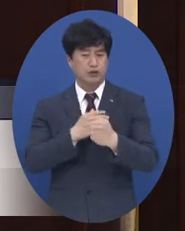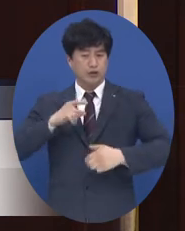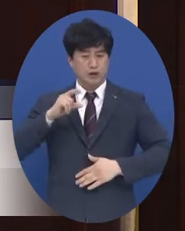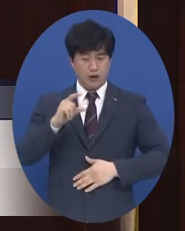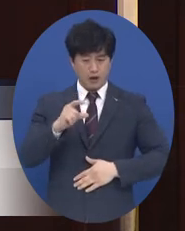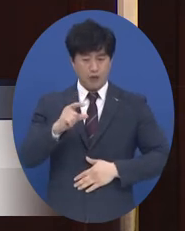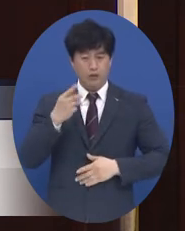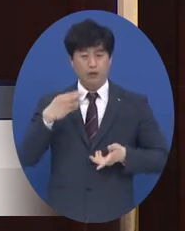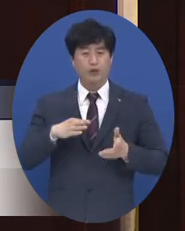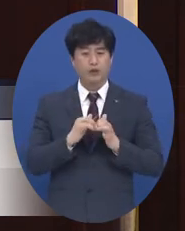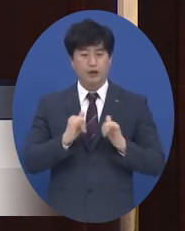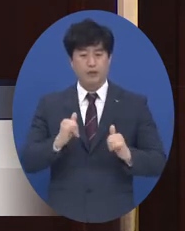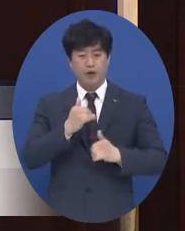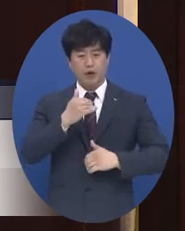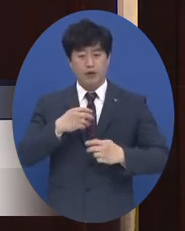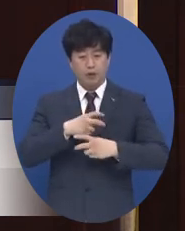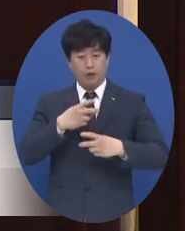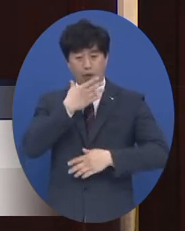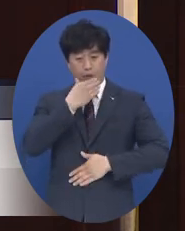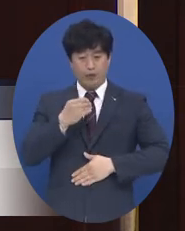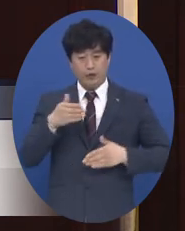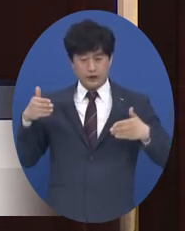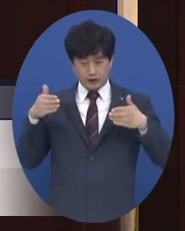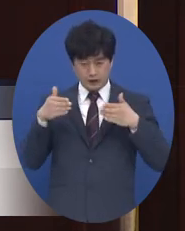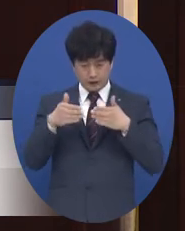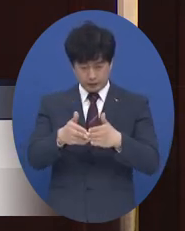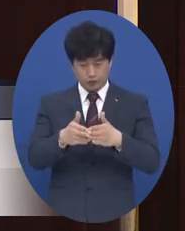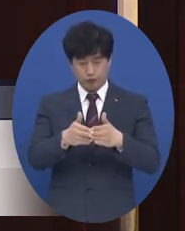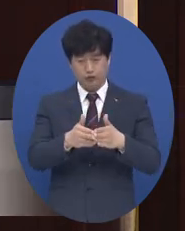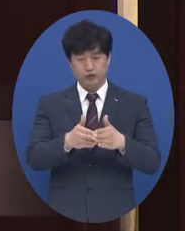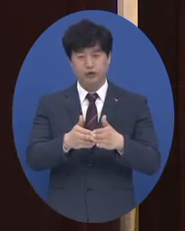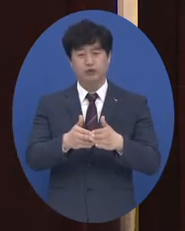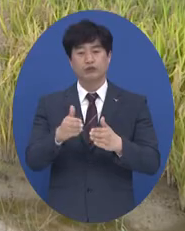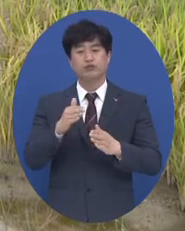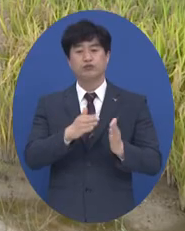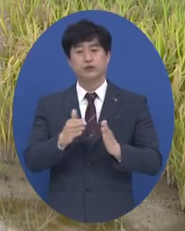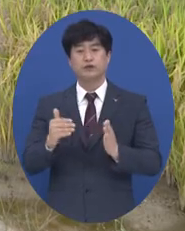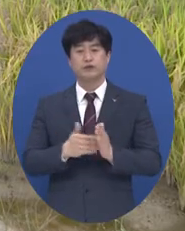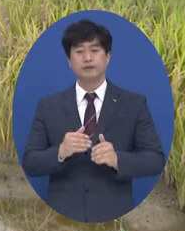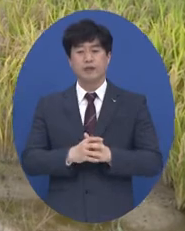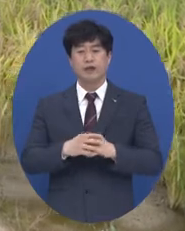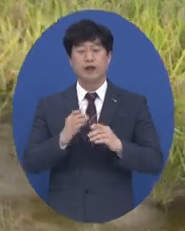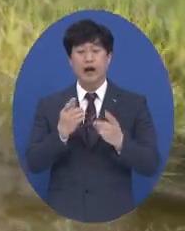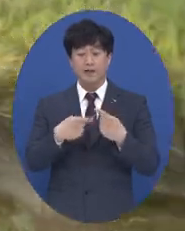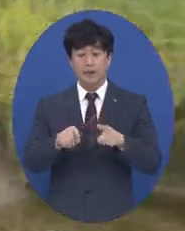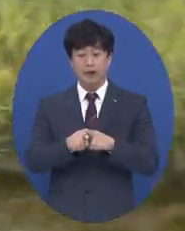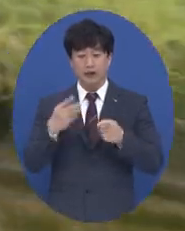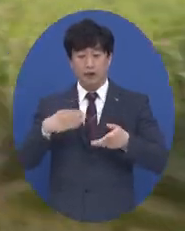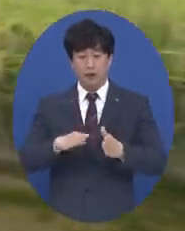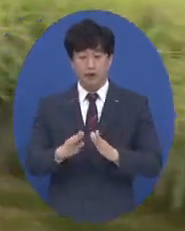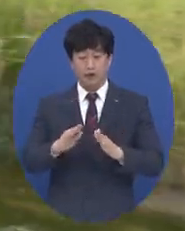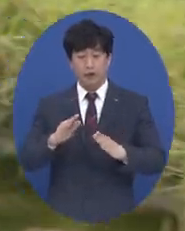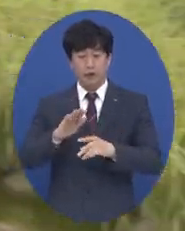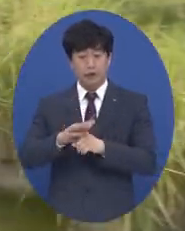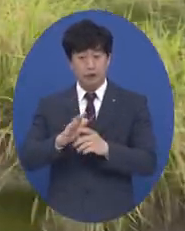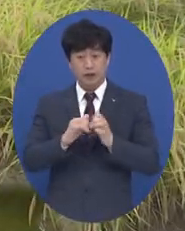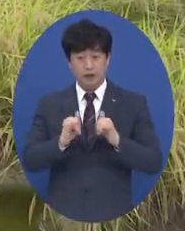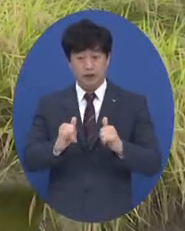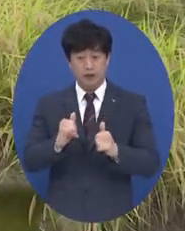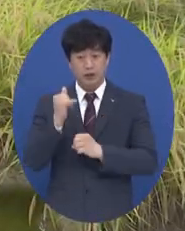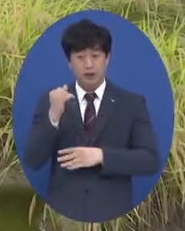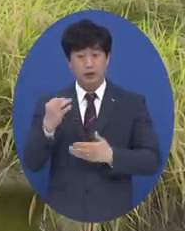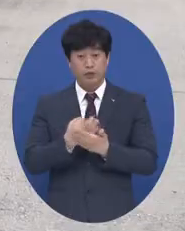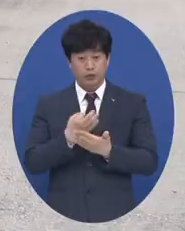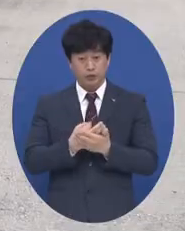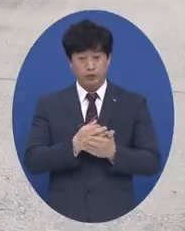강화 보민 보통 복지 의 중점을 두어 변성 했읍니다 이와 함께 경기도 농 민기 본 수 득 지원조례